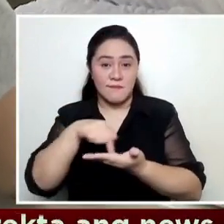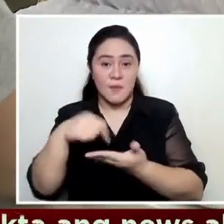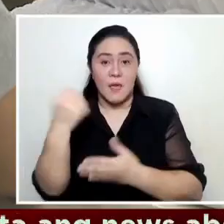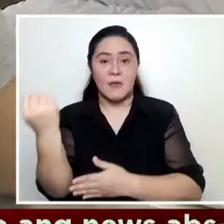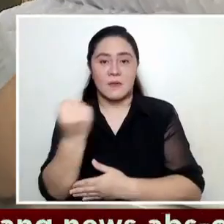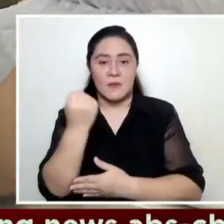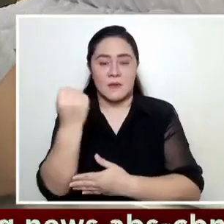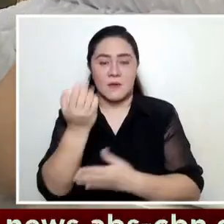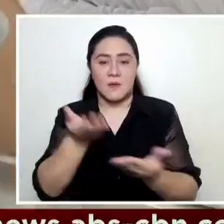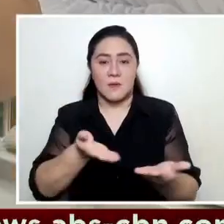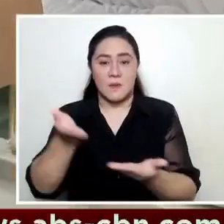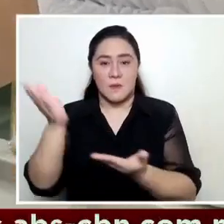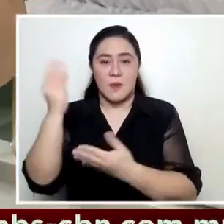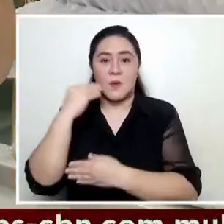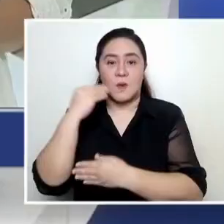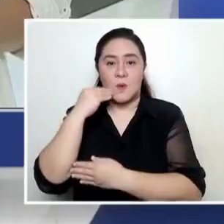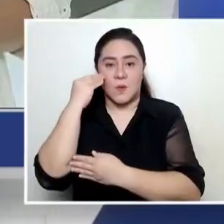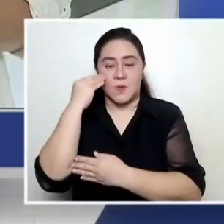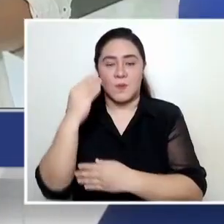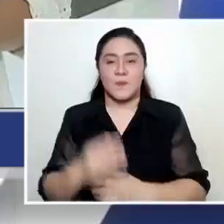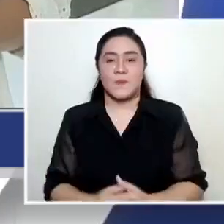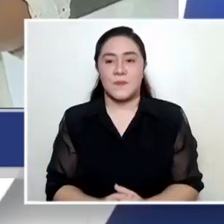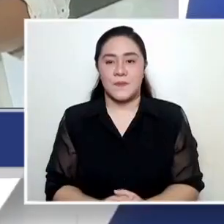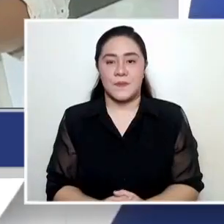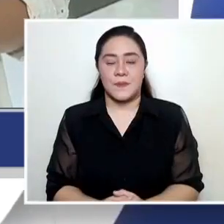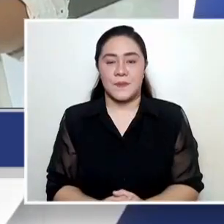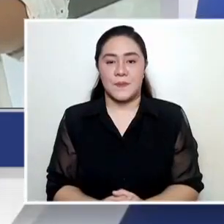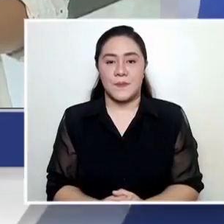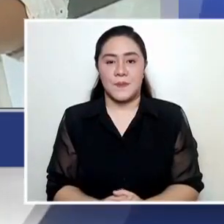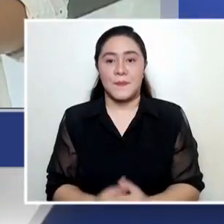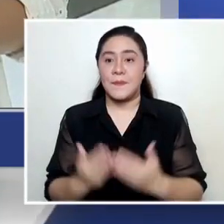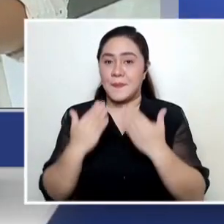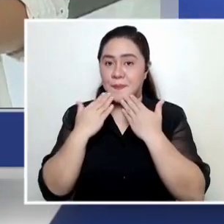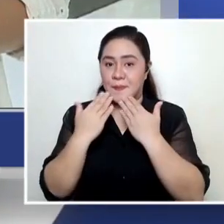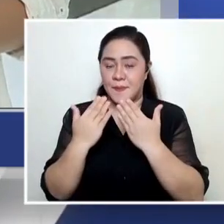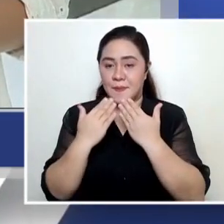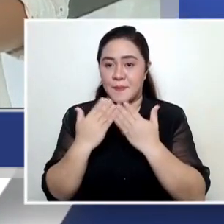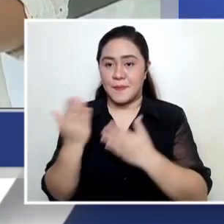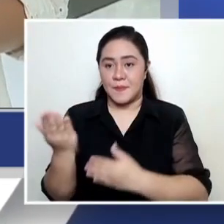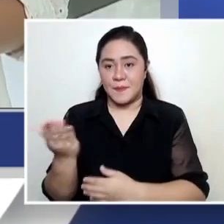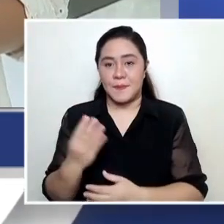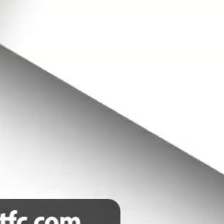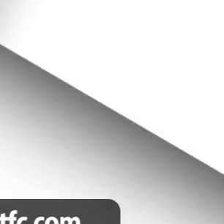na nila ang kanyang mga labi. Bernadette? Maraming salamat, Ana Cerezo.